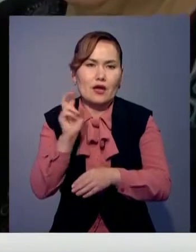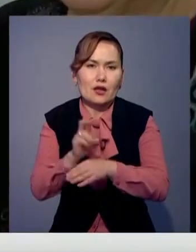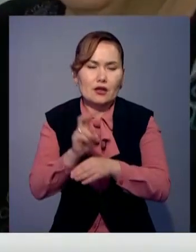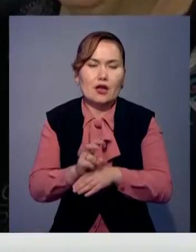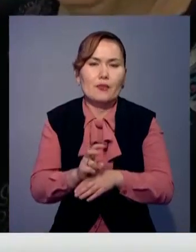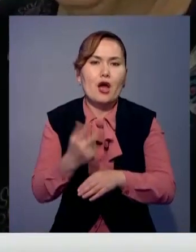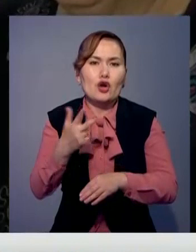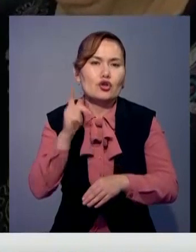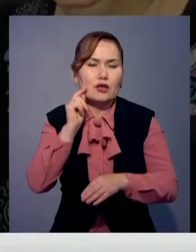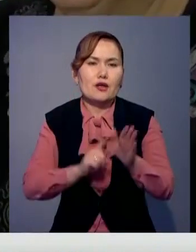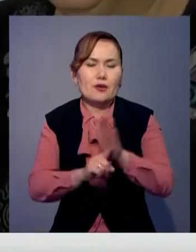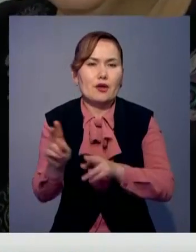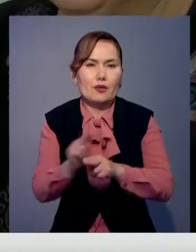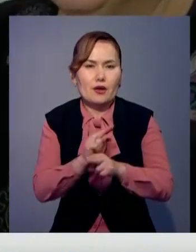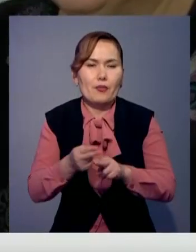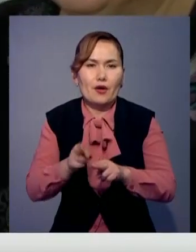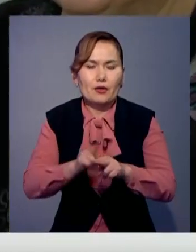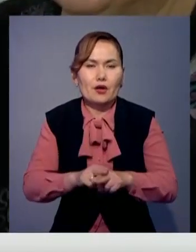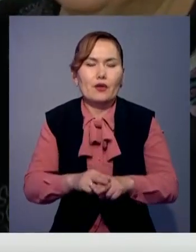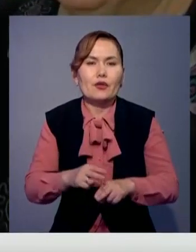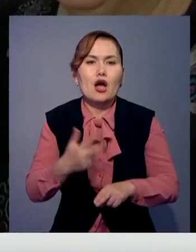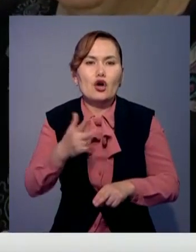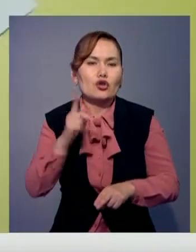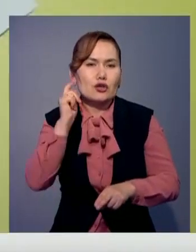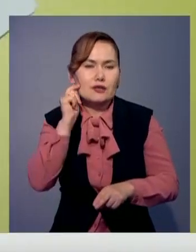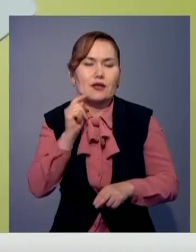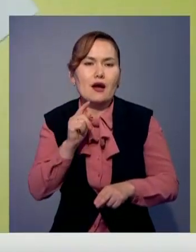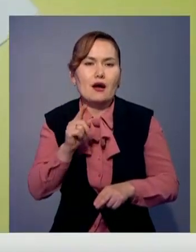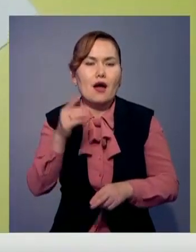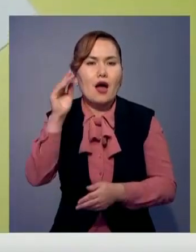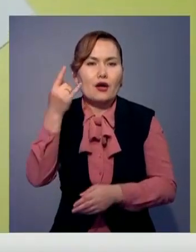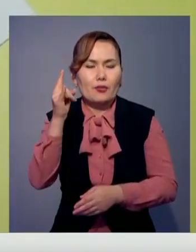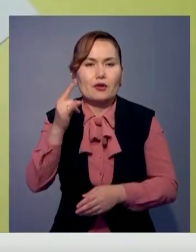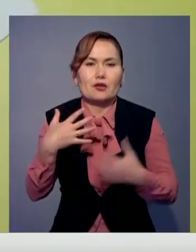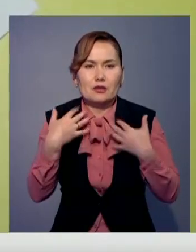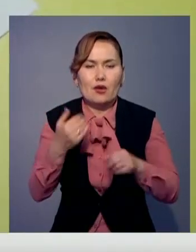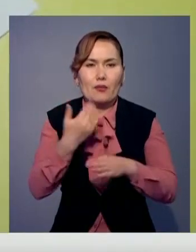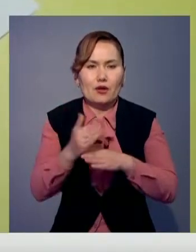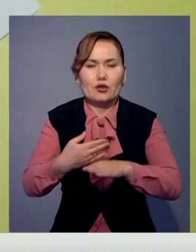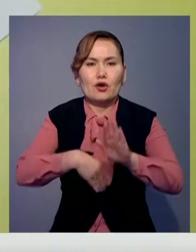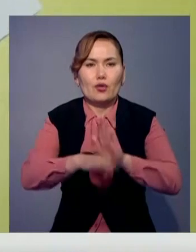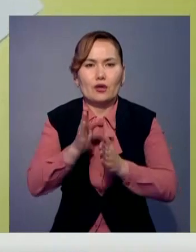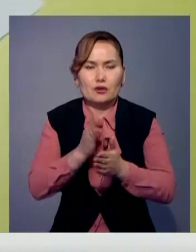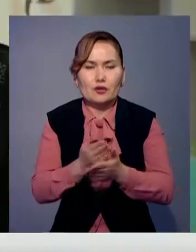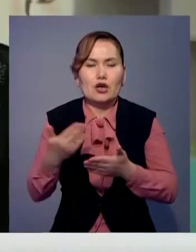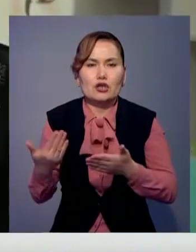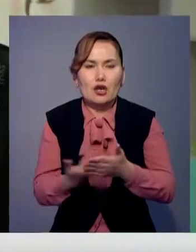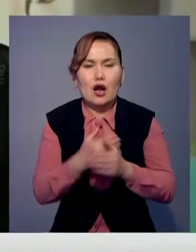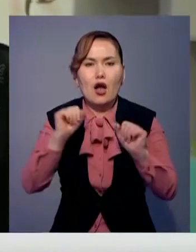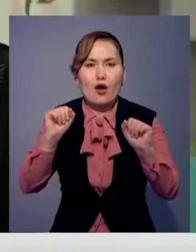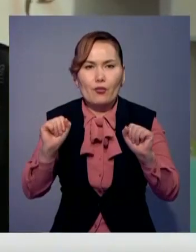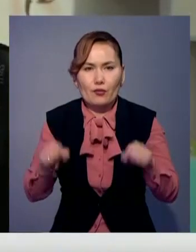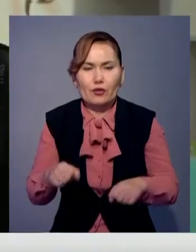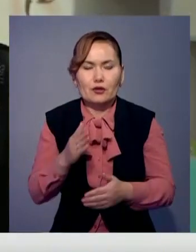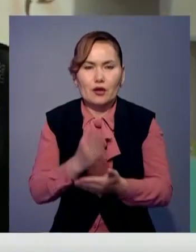Бүгінде жасы 13-ке толған Әлішер Аманолланың жағдайы жақсарған, ал жаңа орталық жаңа мүмкіндіктерге жол ашты. Бассейні